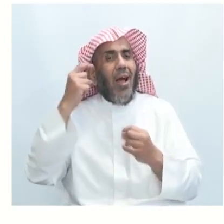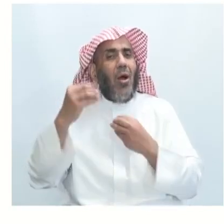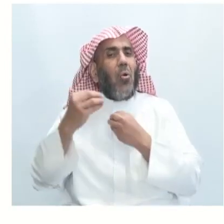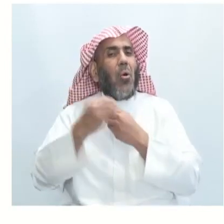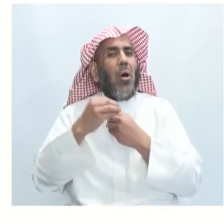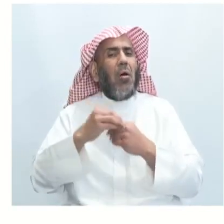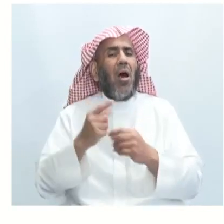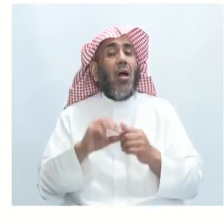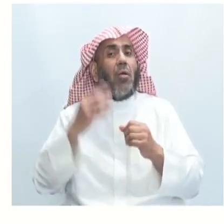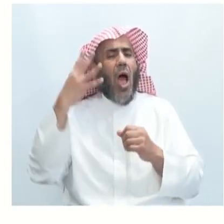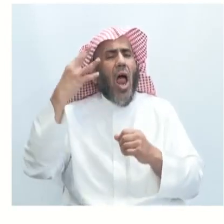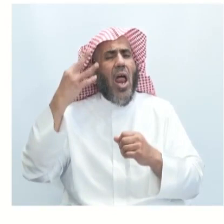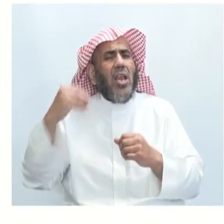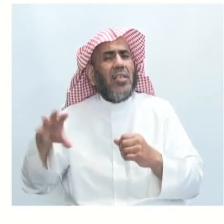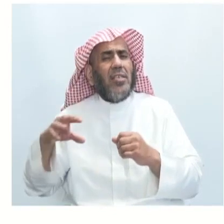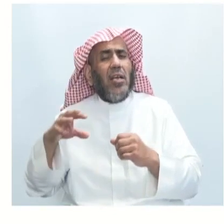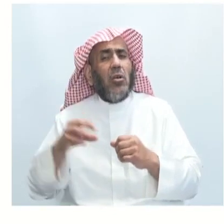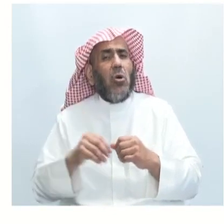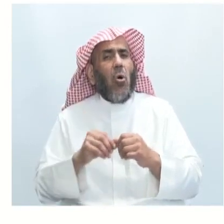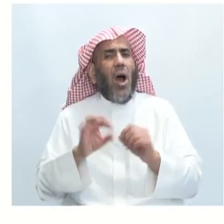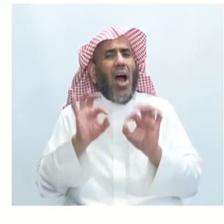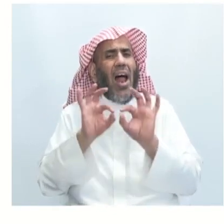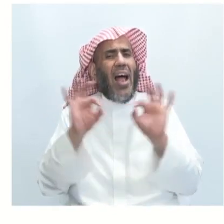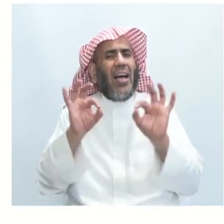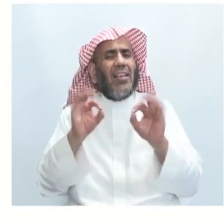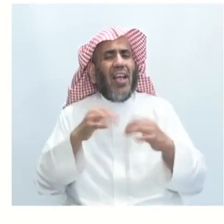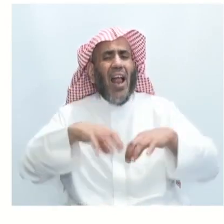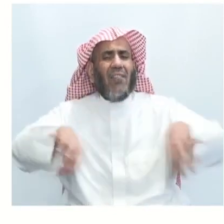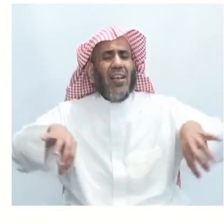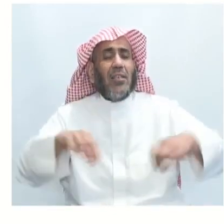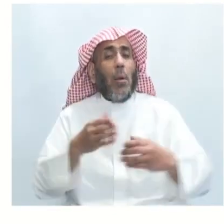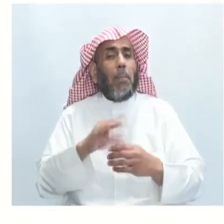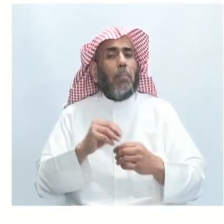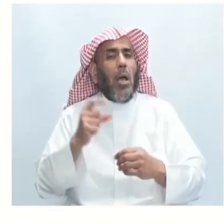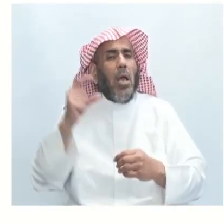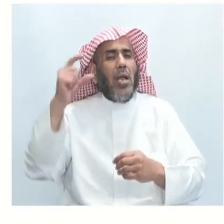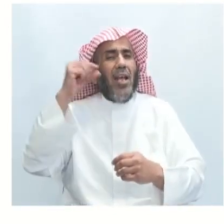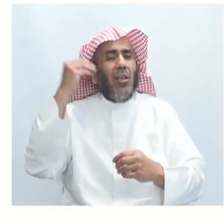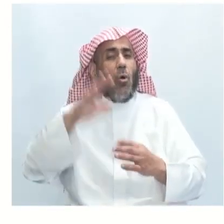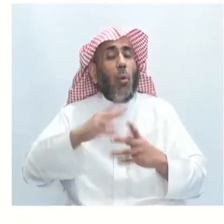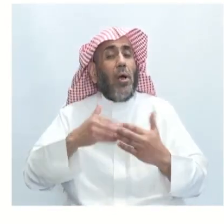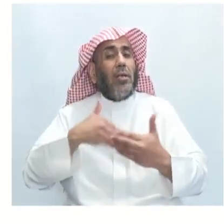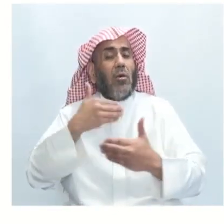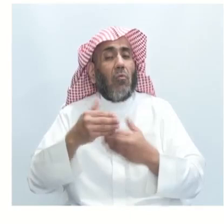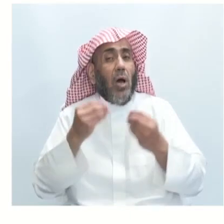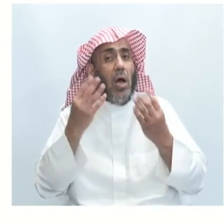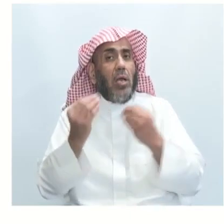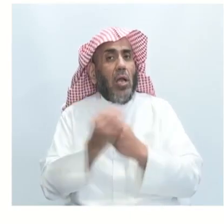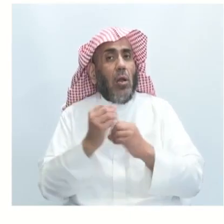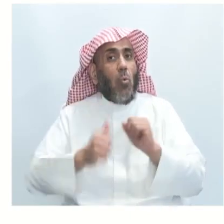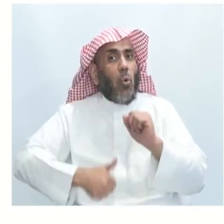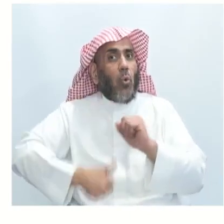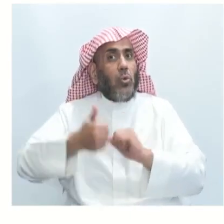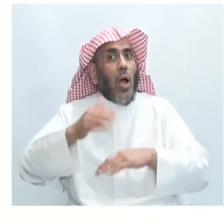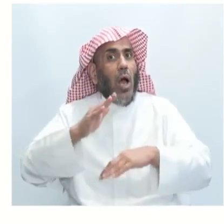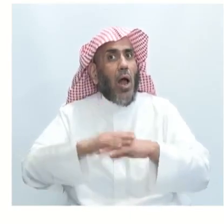النسيان هو العلامه او الخط الفاصل بين التذكر وما سبق تذكرنا وما سوف نتعلمه القدره على